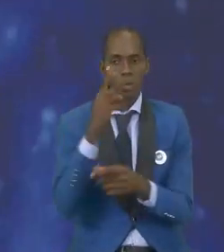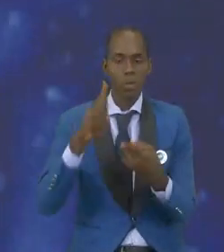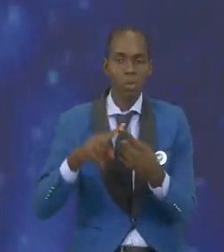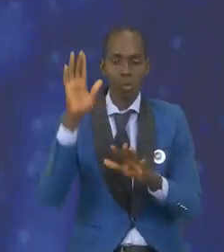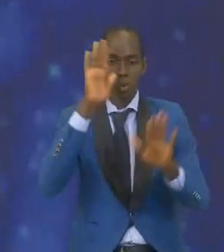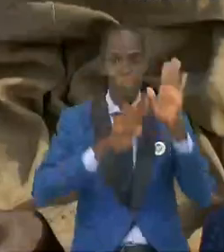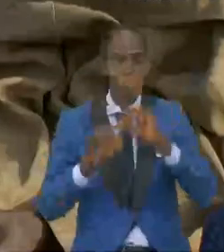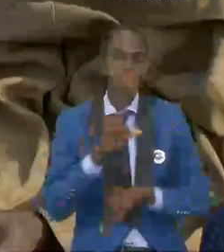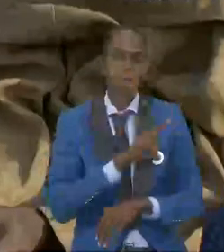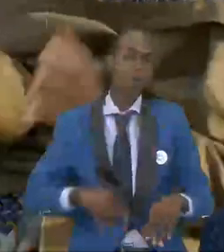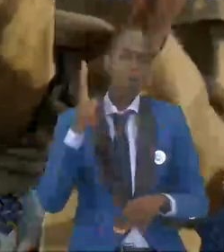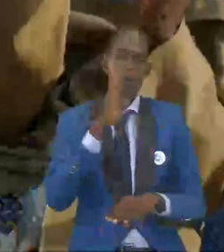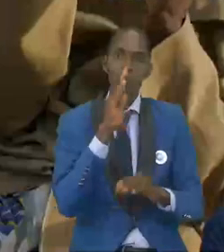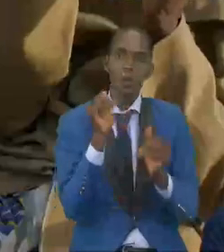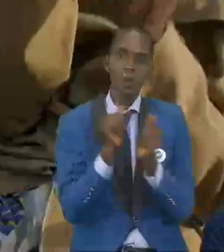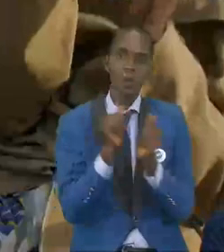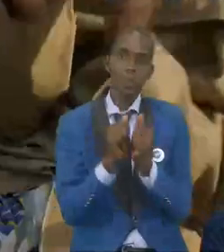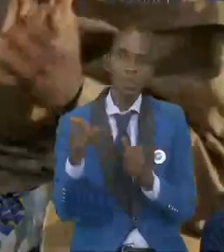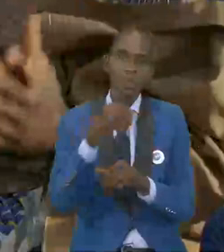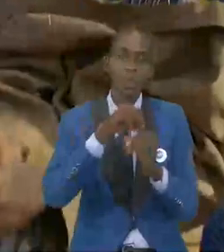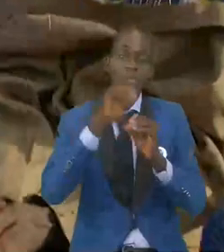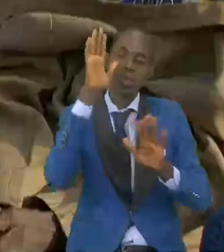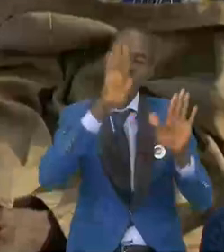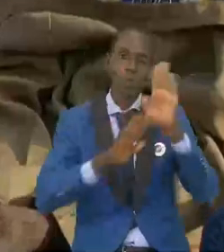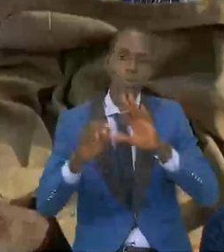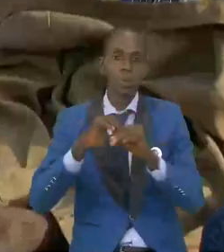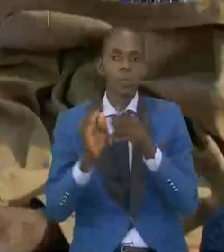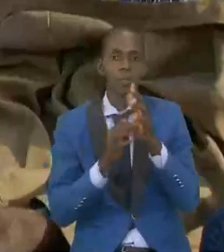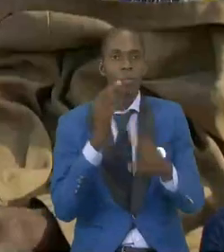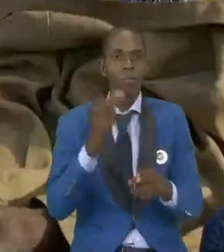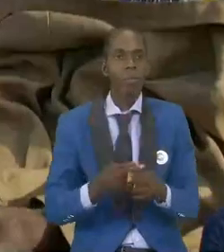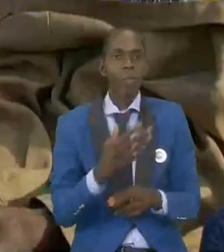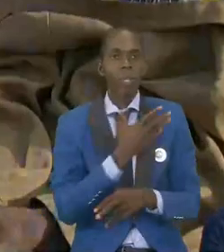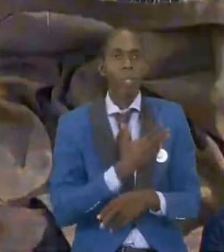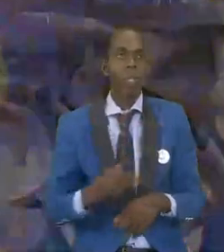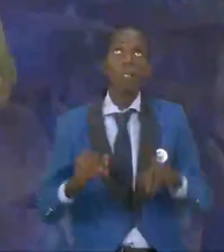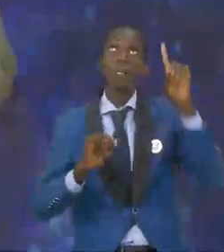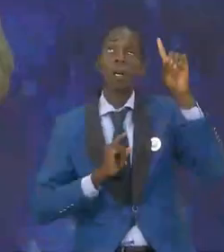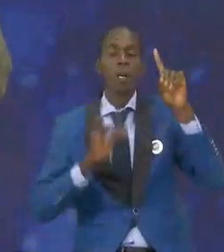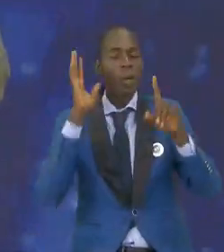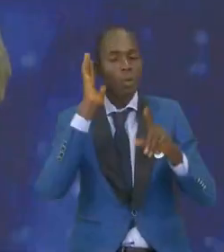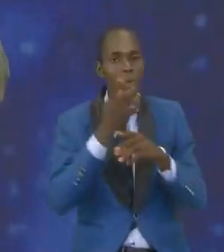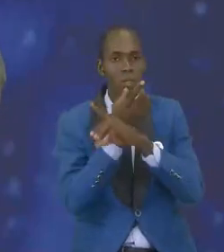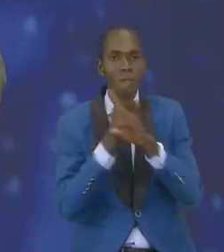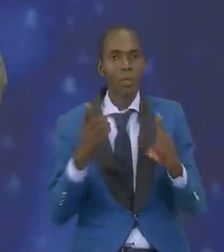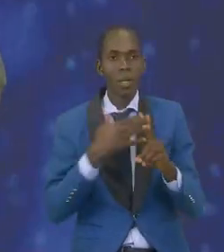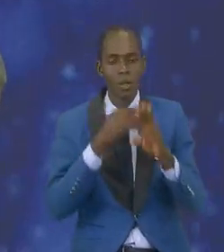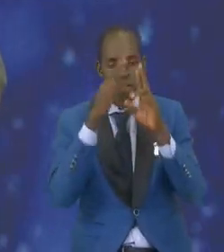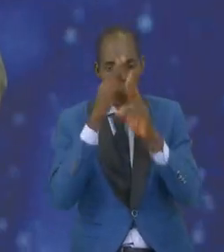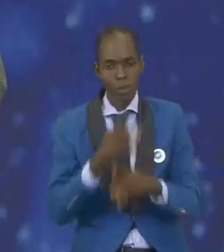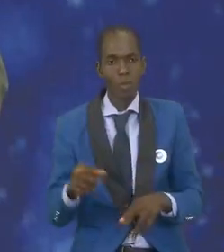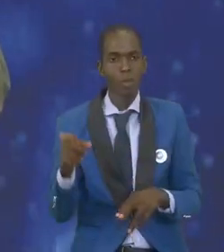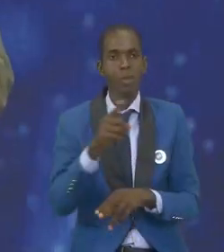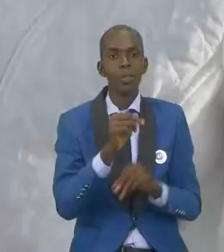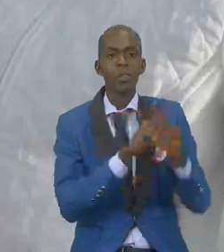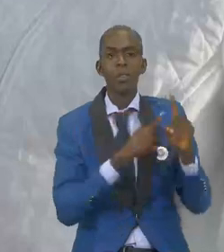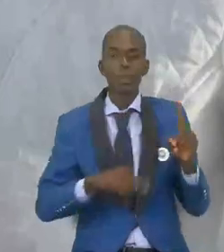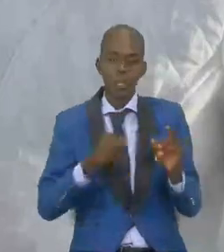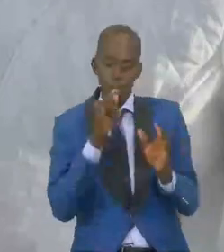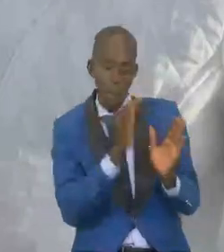eux ils disent que nous avons eu le Seigneur sera avec toi au nom de Jésus je le délivrer